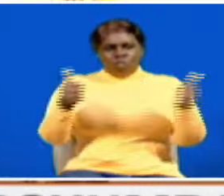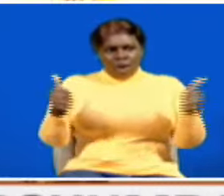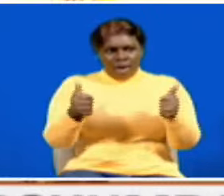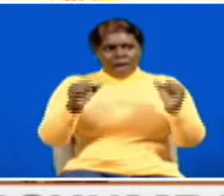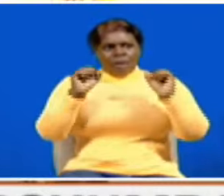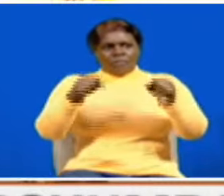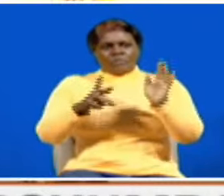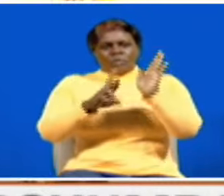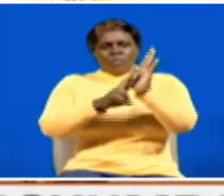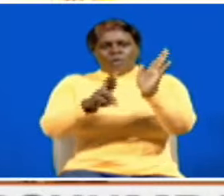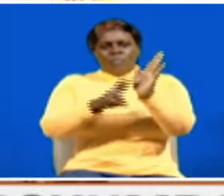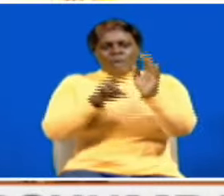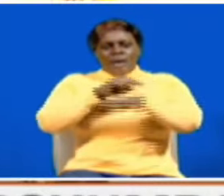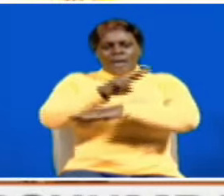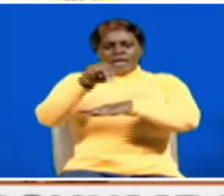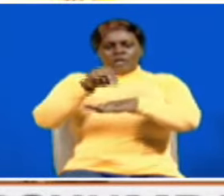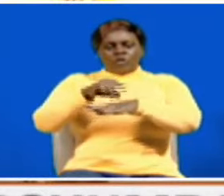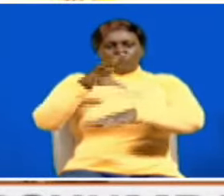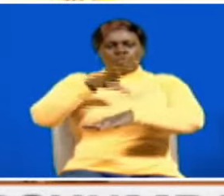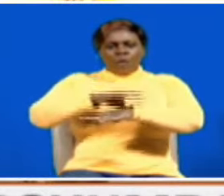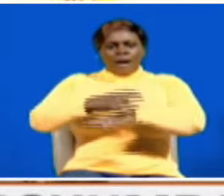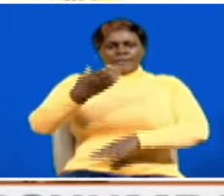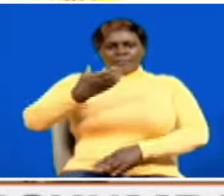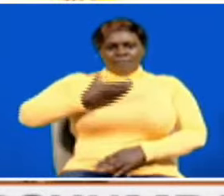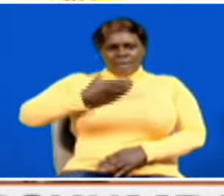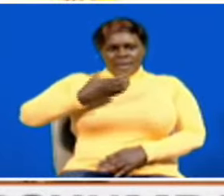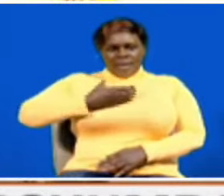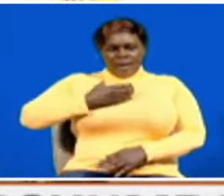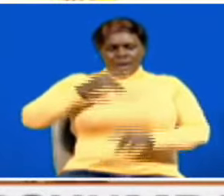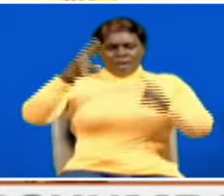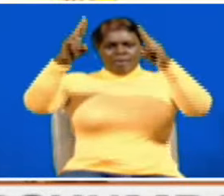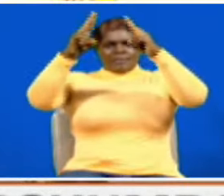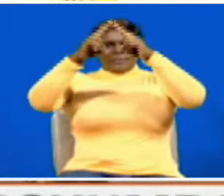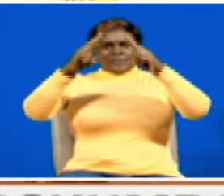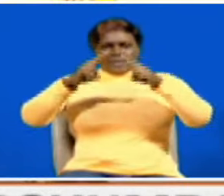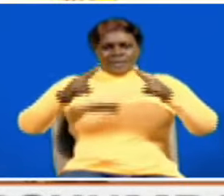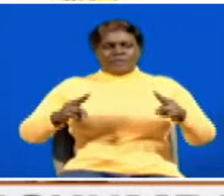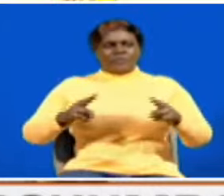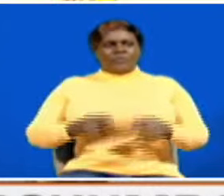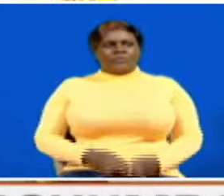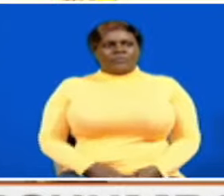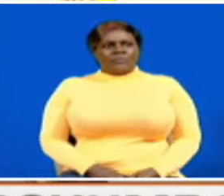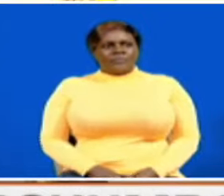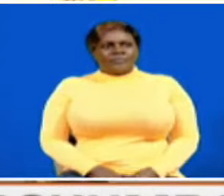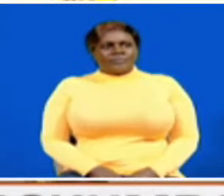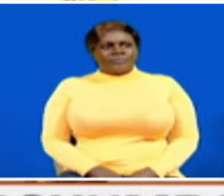kuweza kuwakilisha taifa kuwania medali kwenye jukwaa la kimataifa. Ivy Terry,